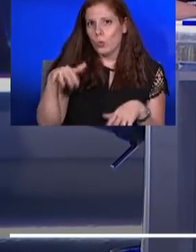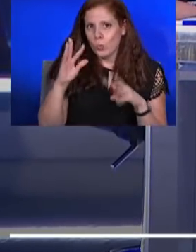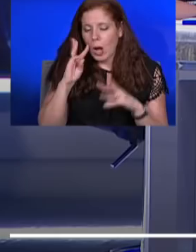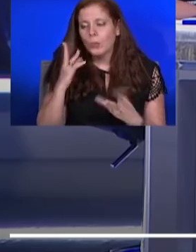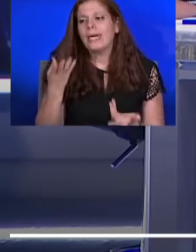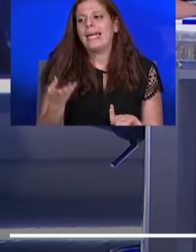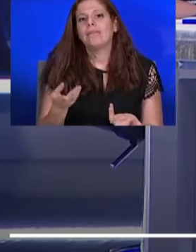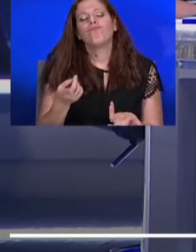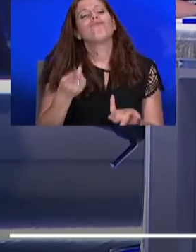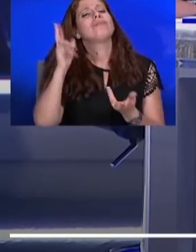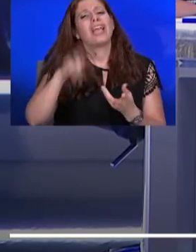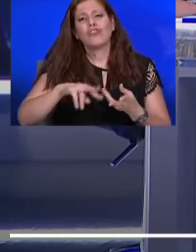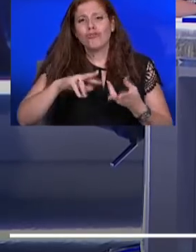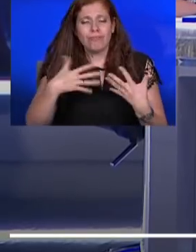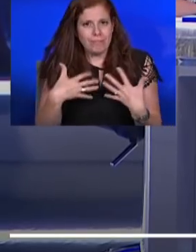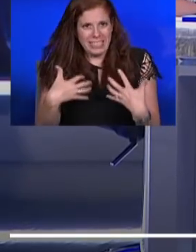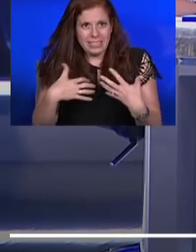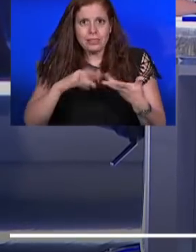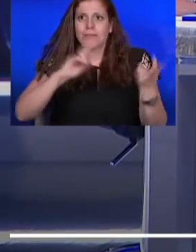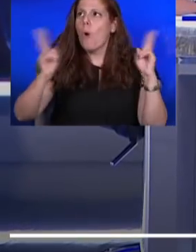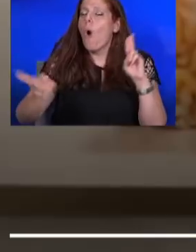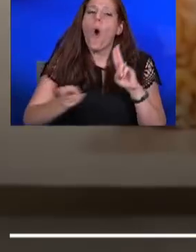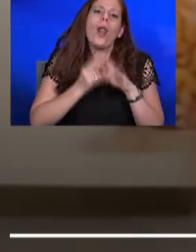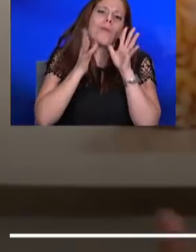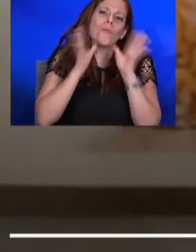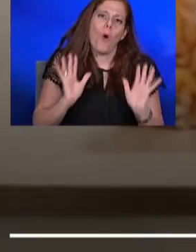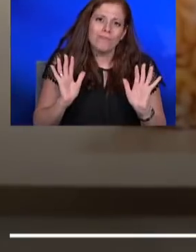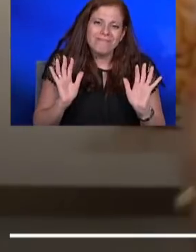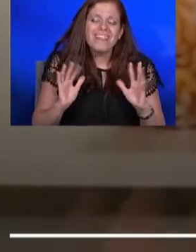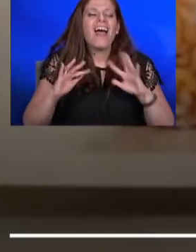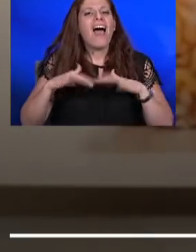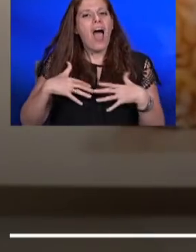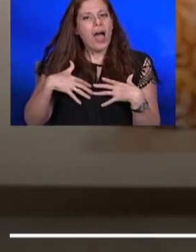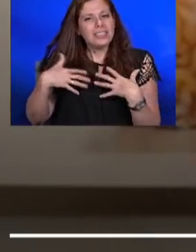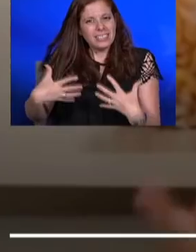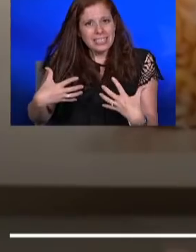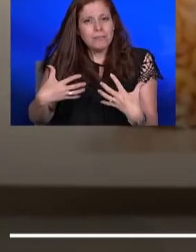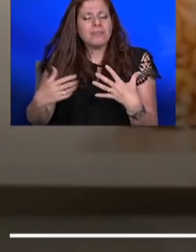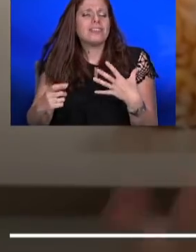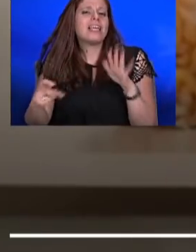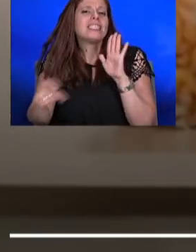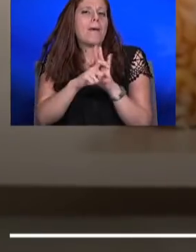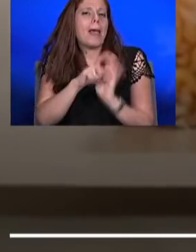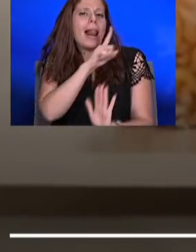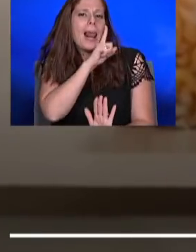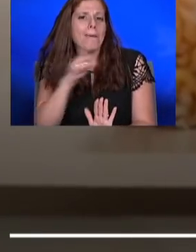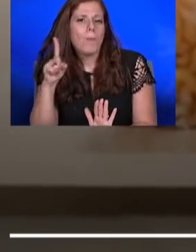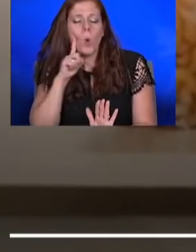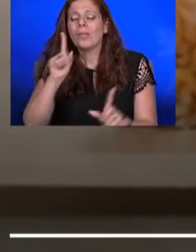ומלואו, תרתי משמע. הציצים הם סמל לאימהות, לחיים חדשים, לפוריות,